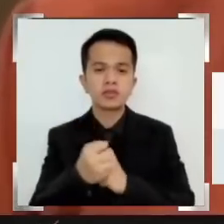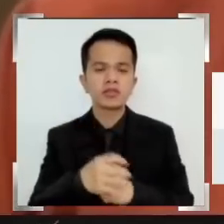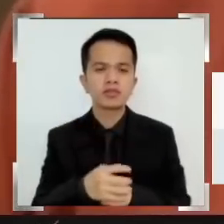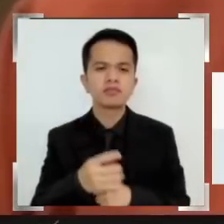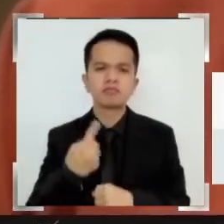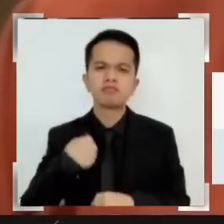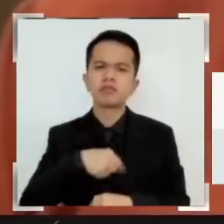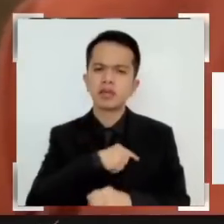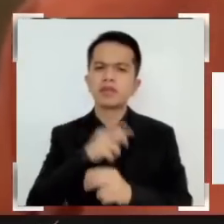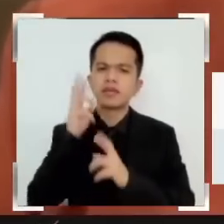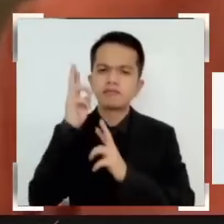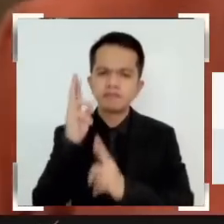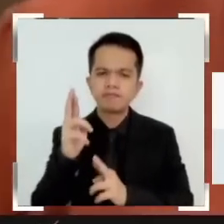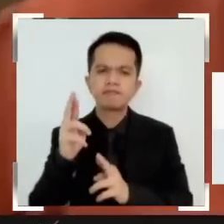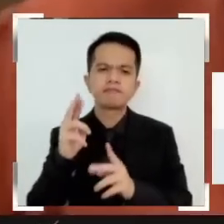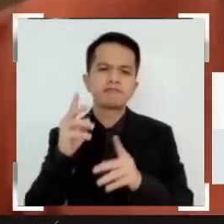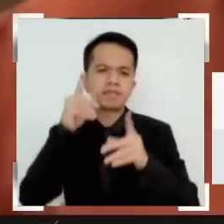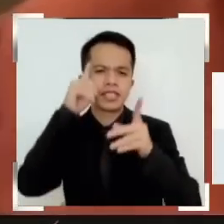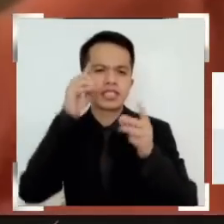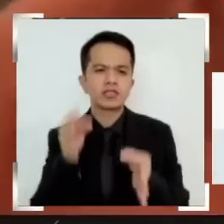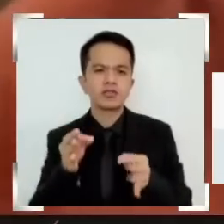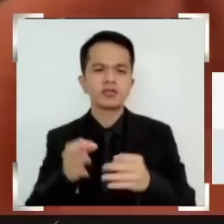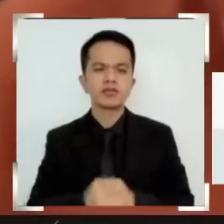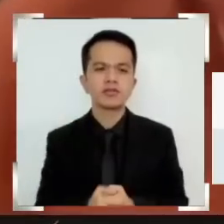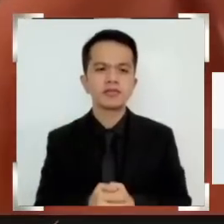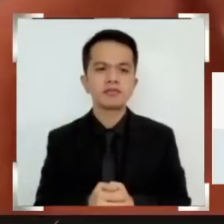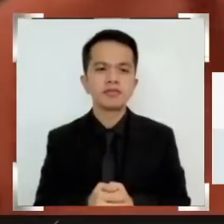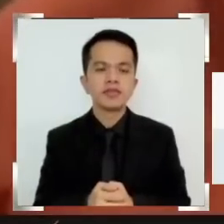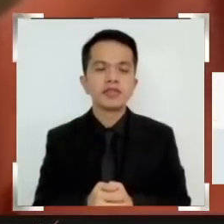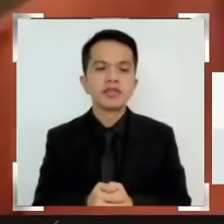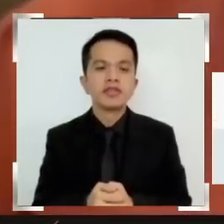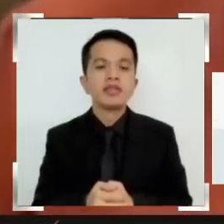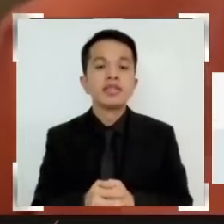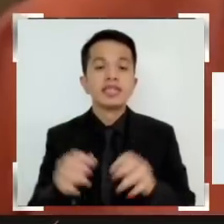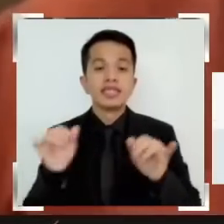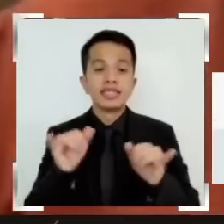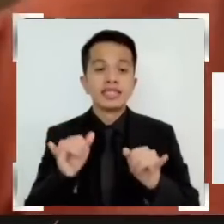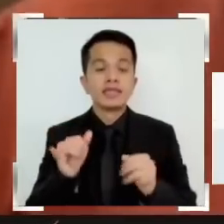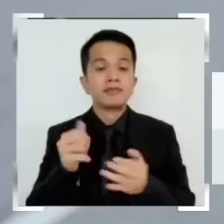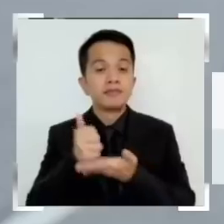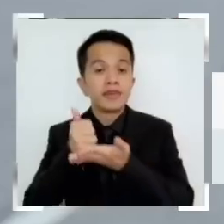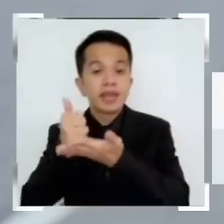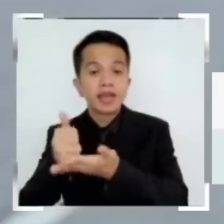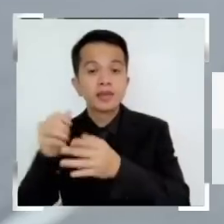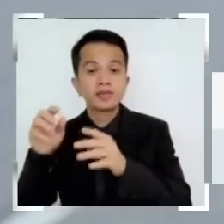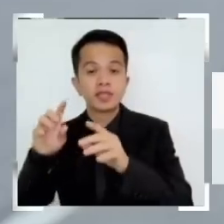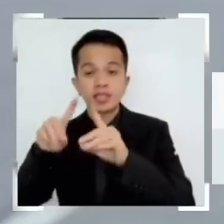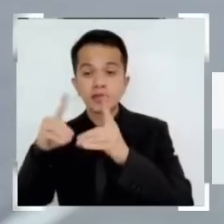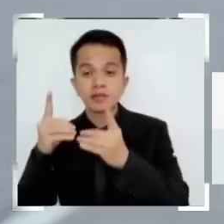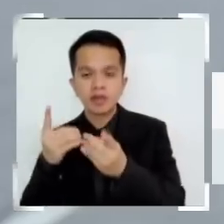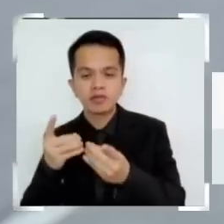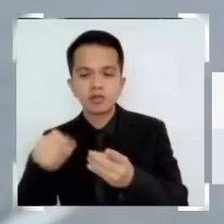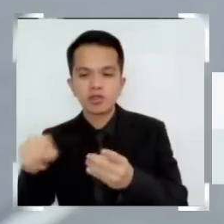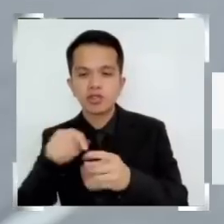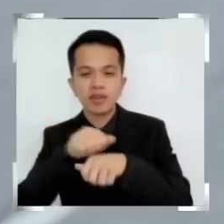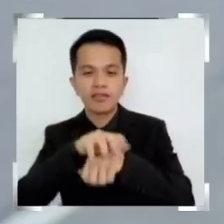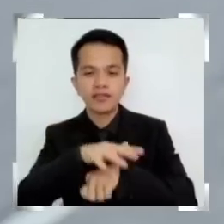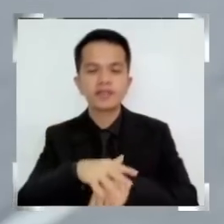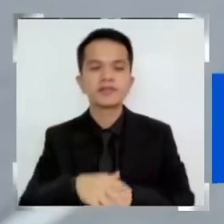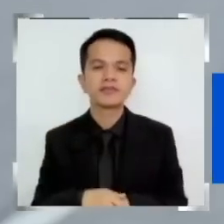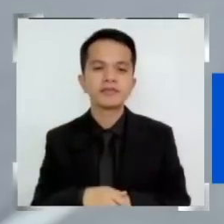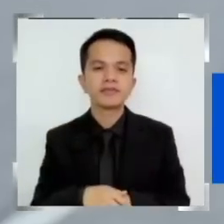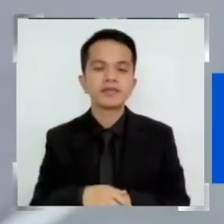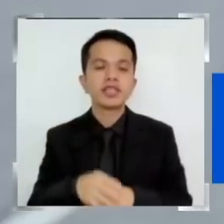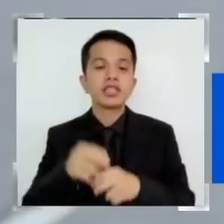decision. Meanwhile, tutulungan namin sa department yung mga apektado. Sa gitna ng labor tension sa Kuwait, magandang